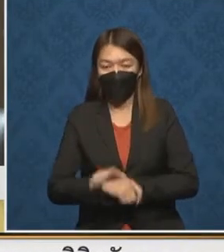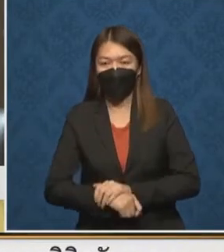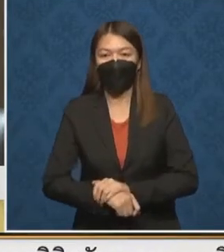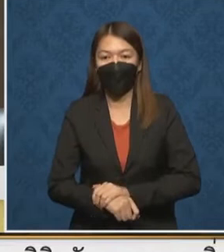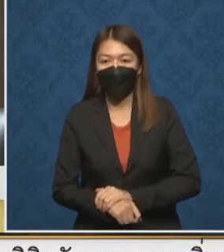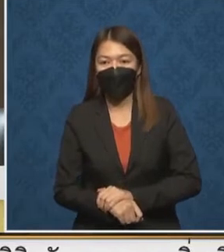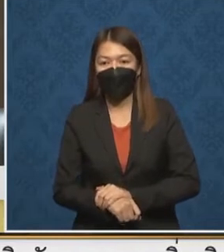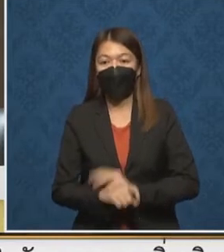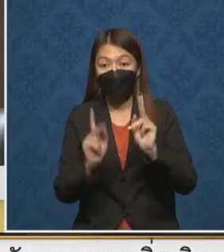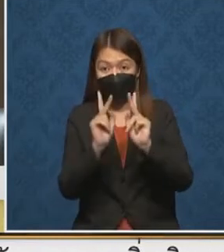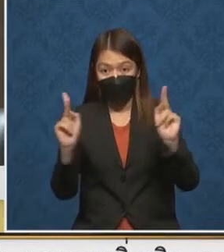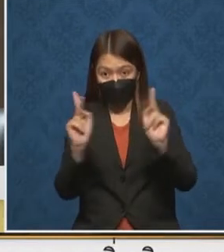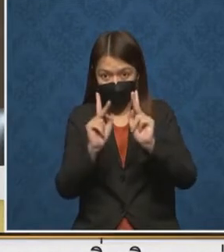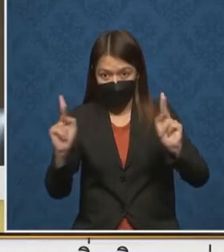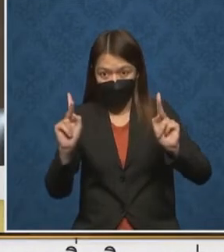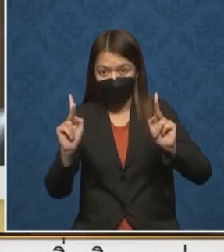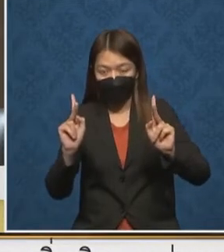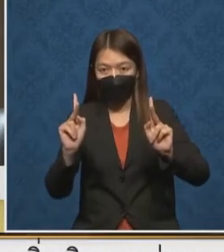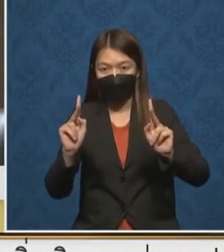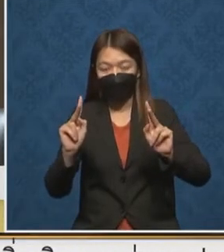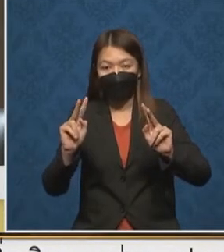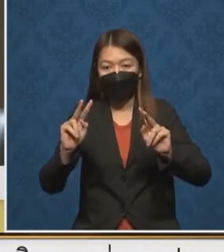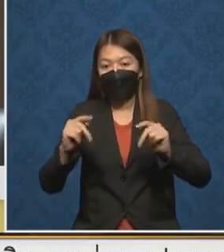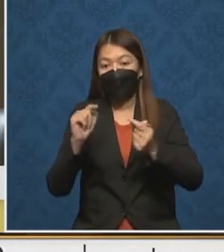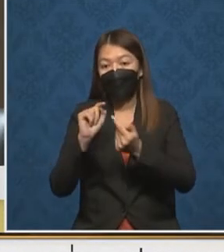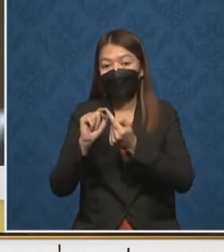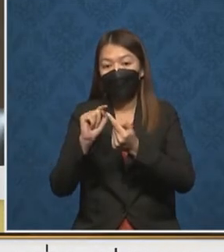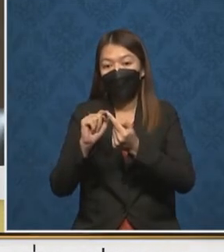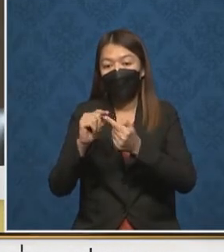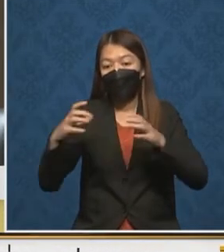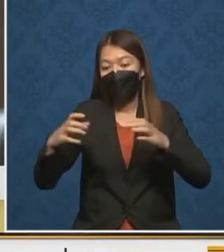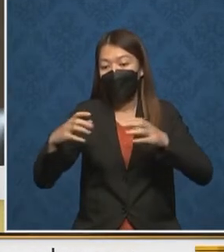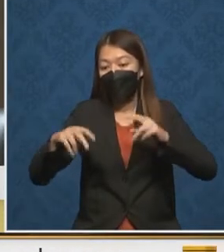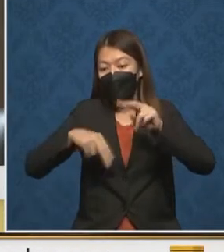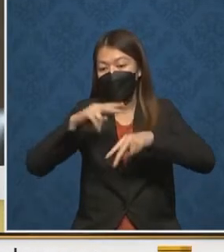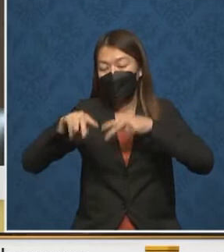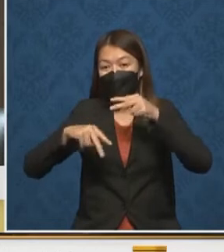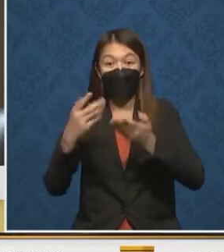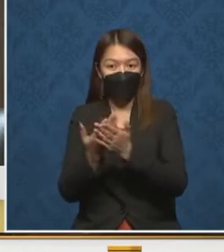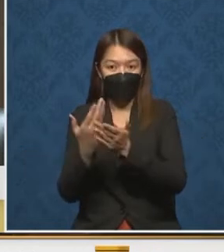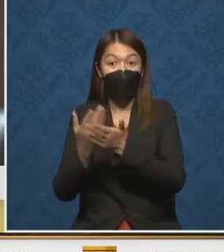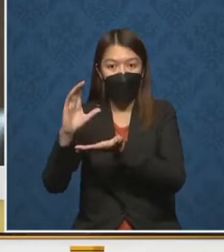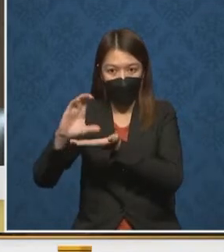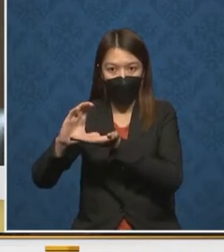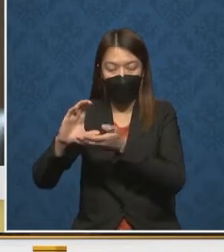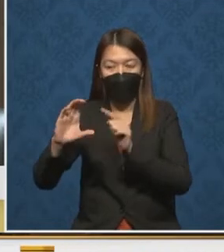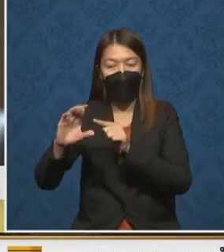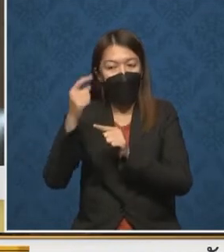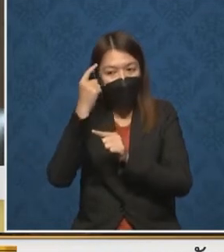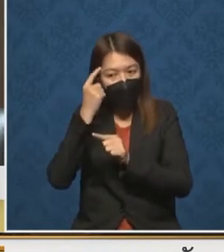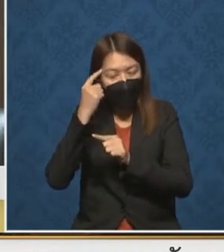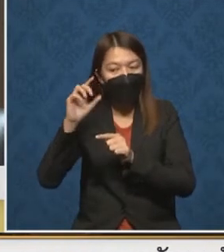ขนักกรมการวิสามันเกี่วกับพิจนางมบประมาณเรามีฟรมตะหนักว่